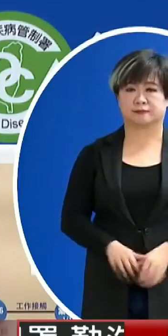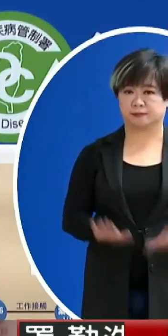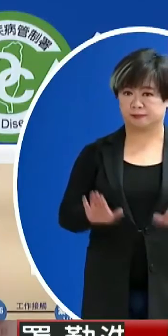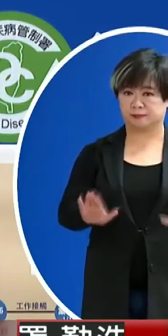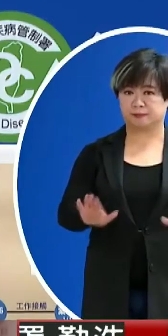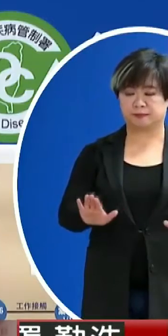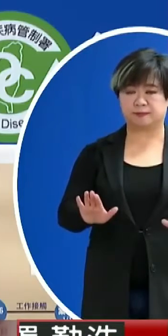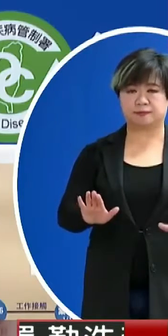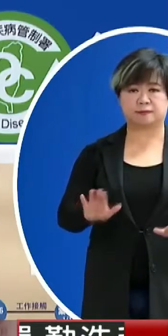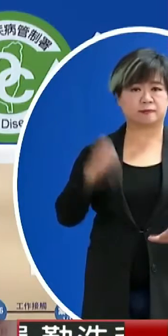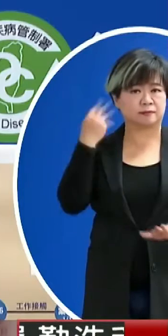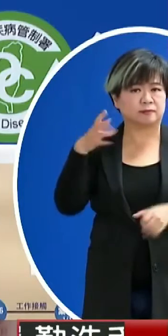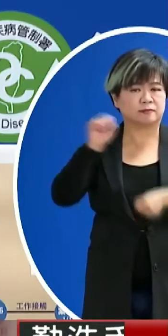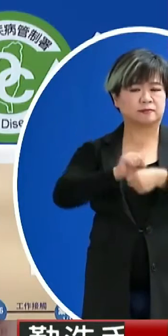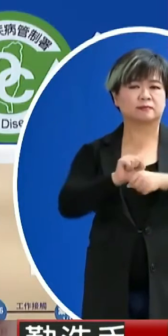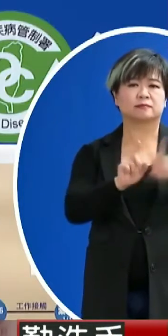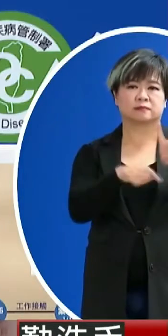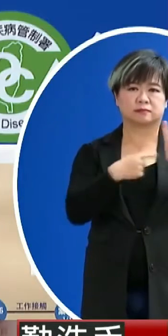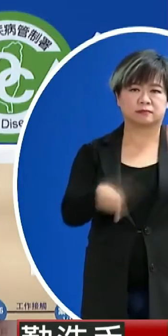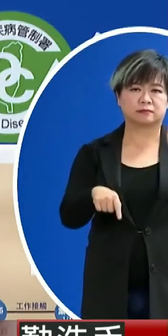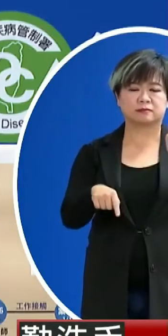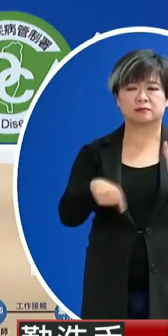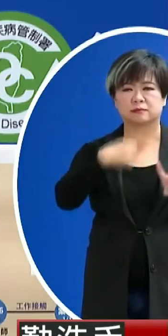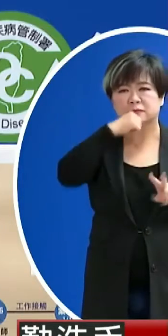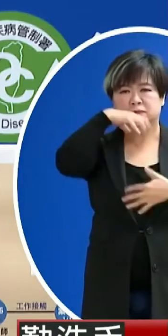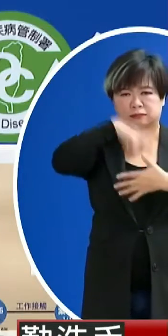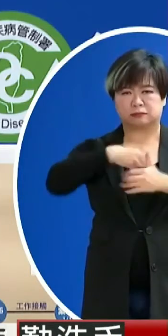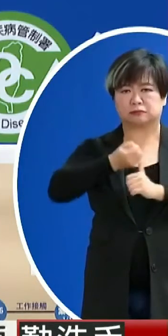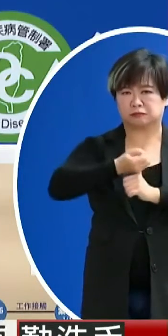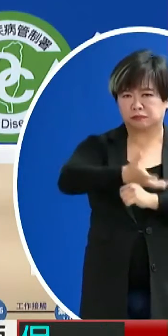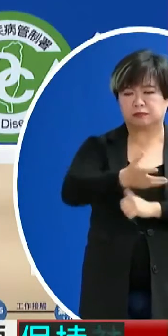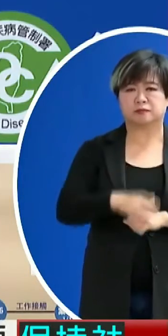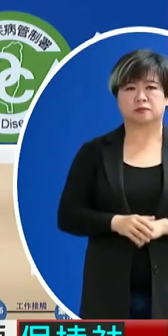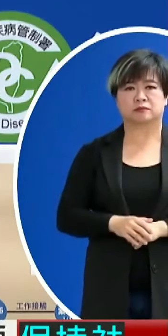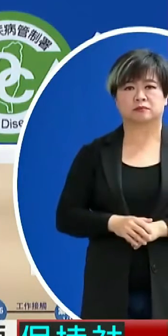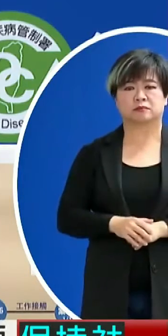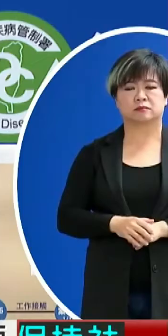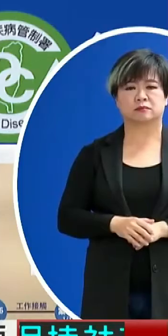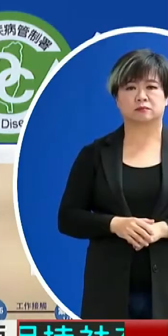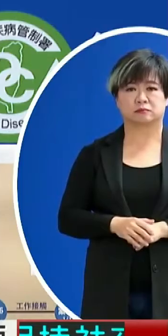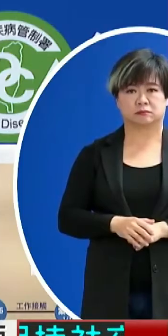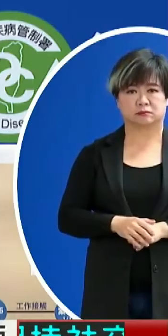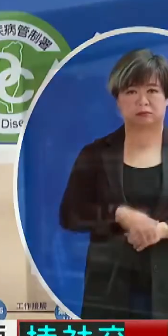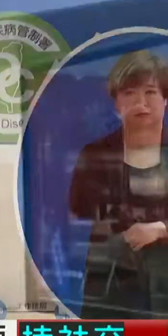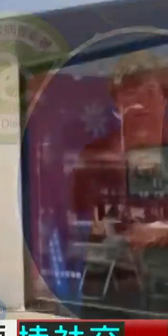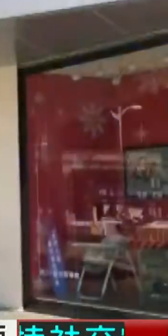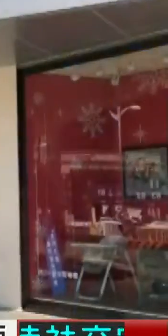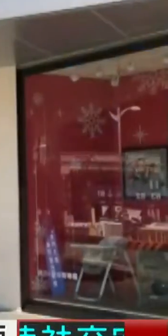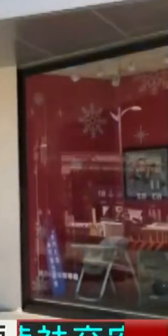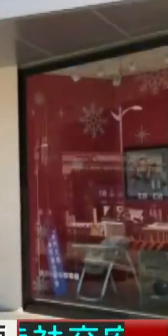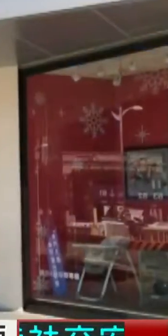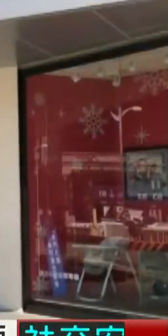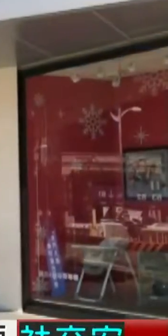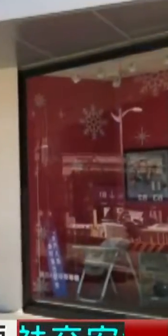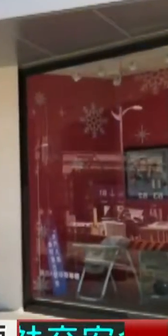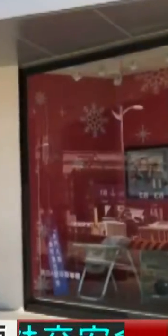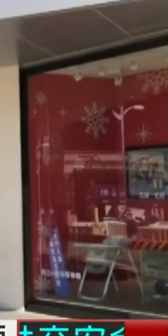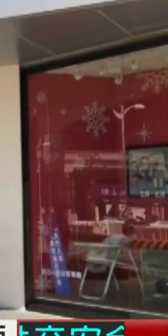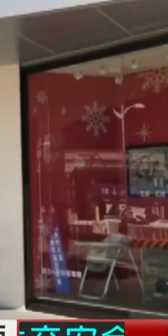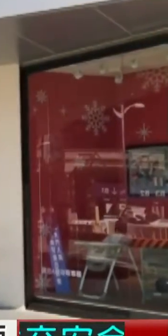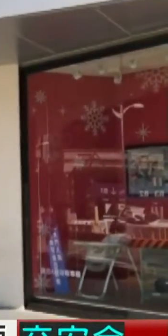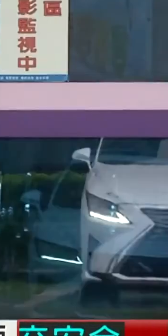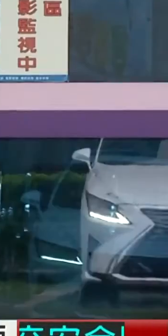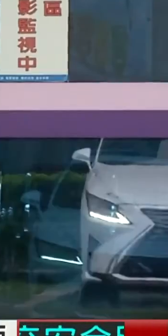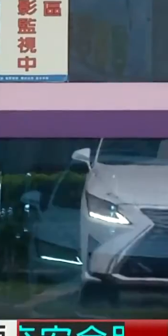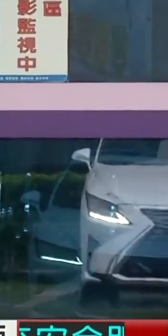今天哈新增哈两名的本土个案。 指挥官陈时中亲上火线宣布，布利桃园医院群聚感染